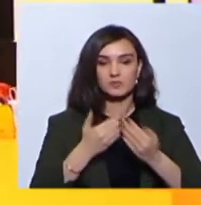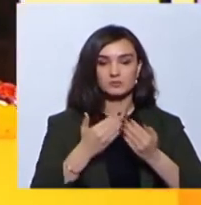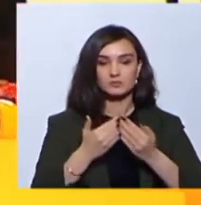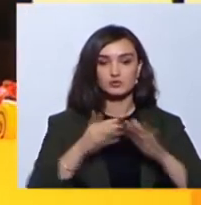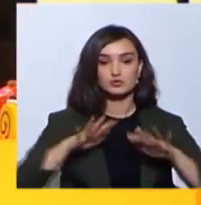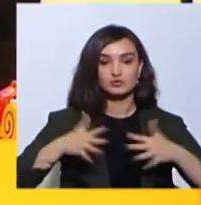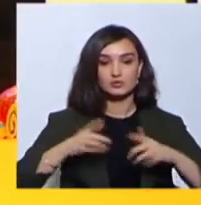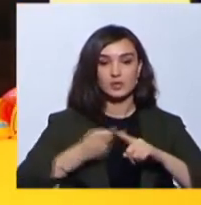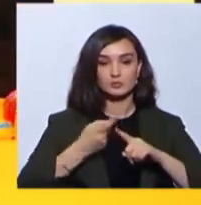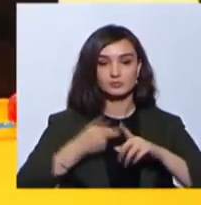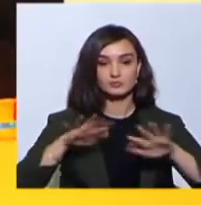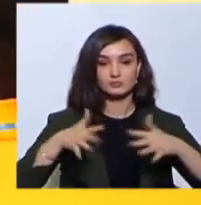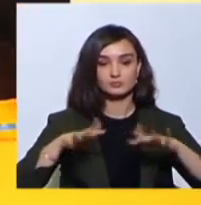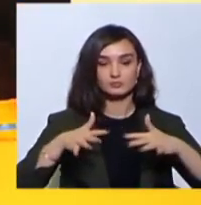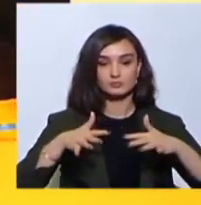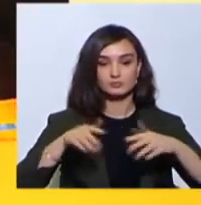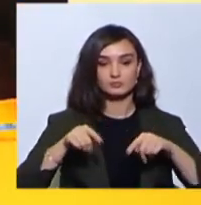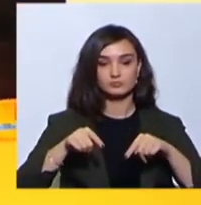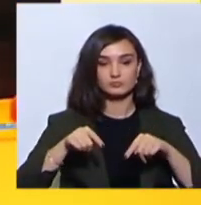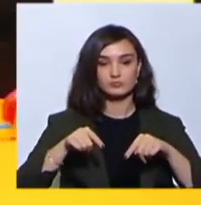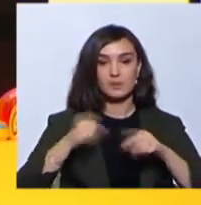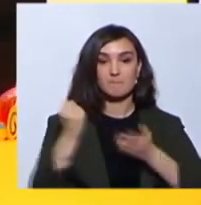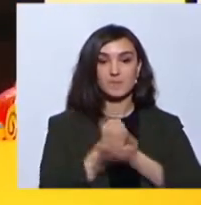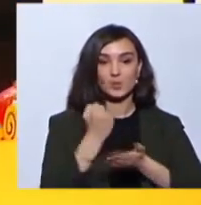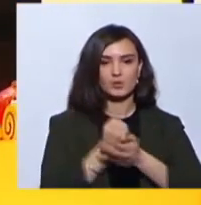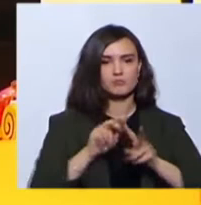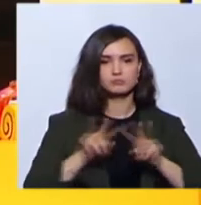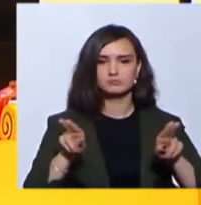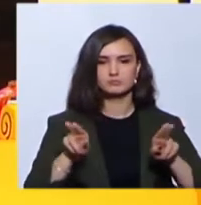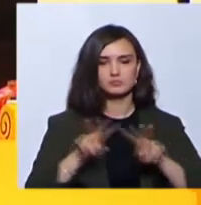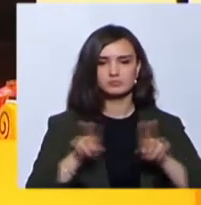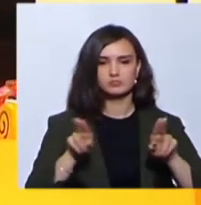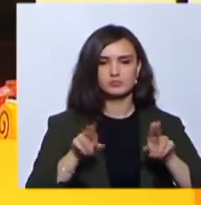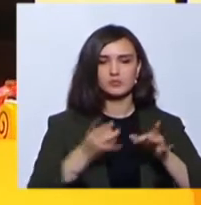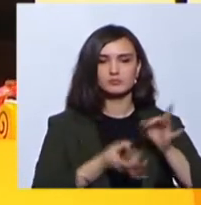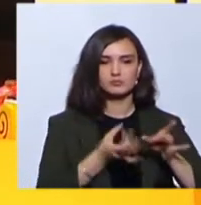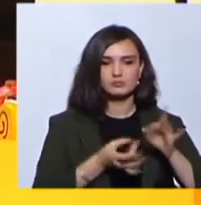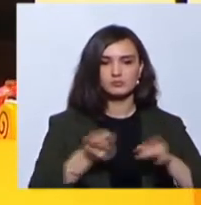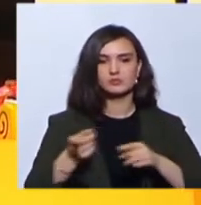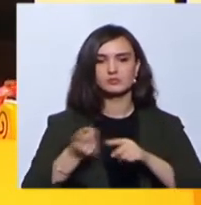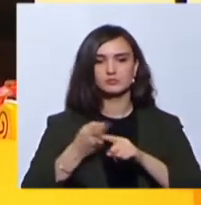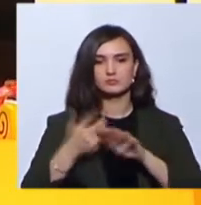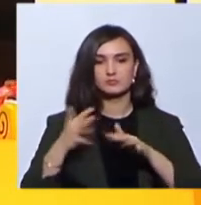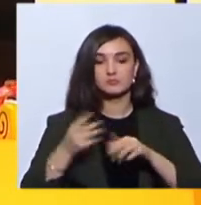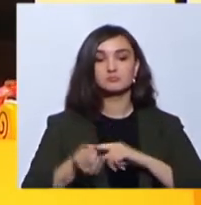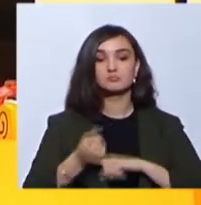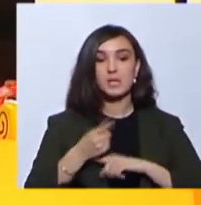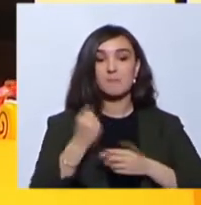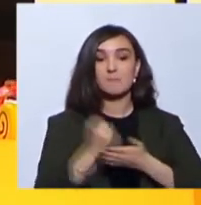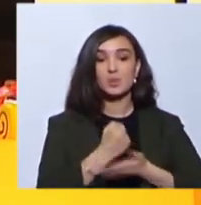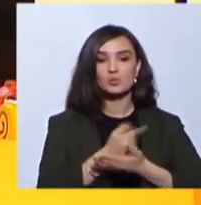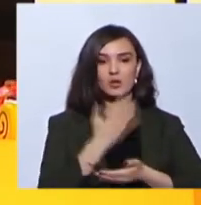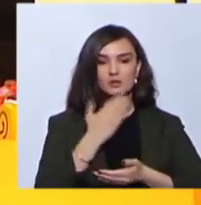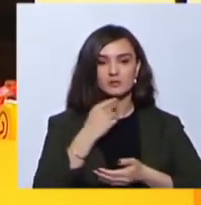მაგალითად შემწვარ კარტოფილს და მივირთმევთ პიურეს, ორივეს ერთნაირ თერმულ მდგომარეობაში, აღმოჩნდება, რომ პიურე